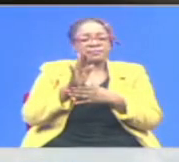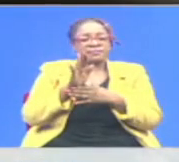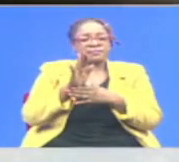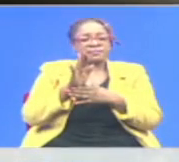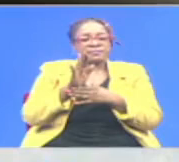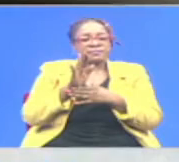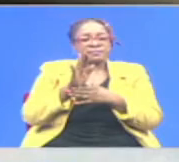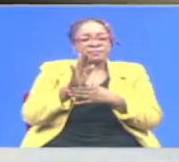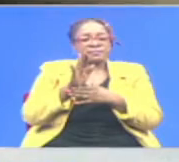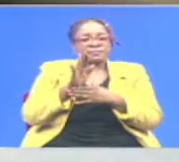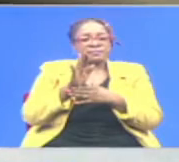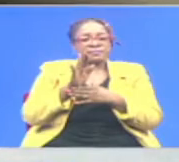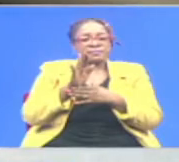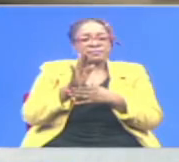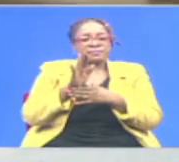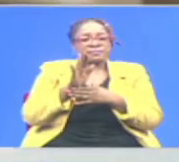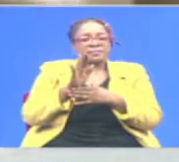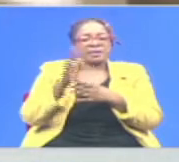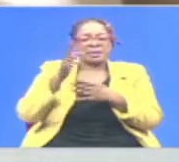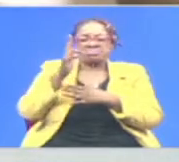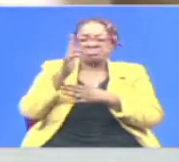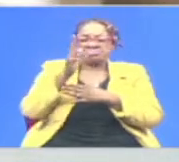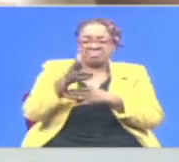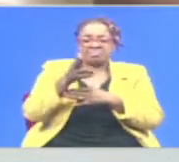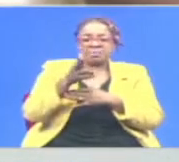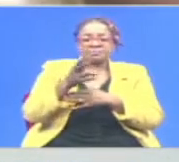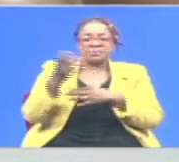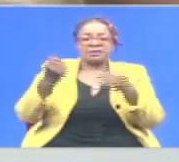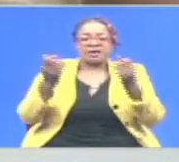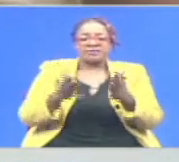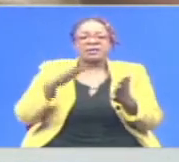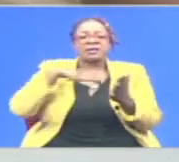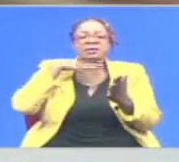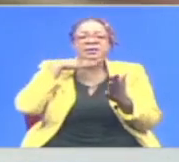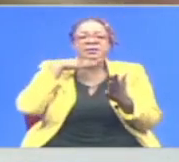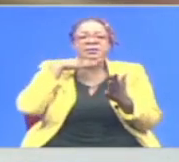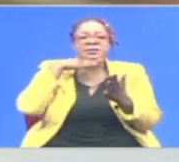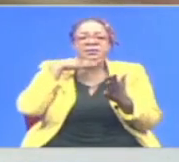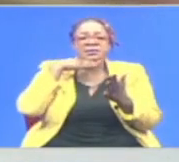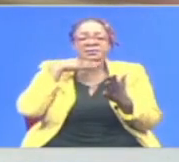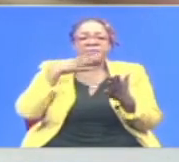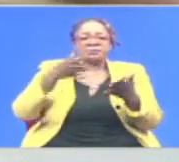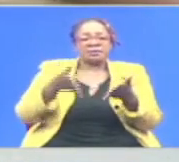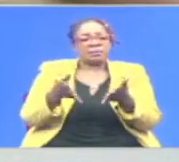dereva? Akapiga risasi akakufa. Aha. Tasiwa sisi tena.